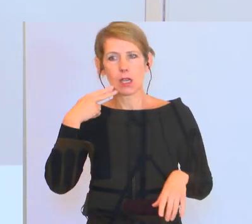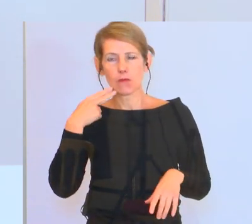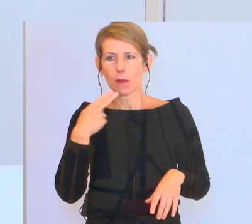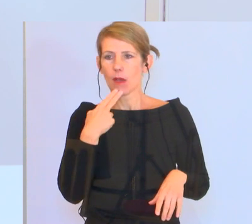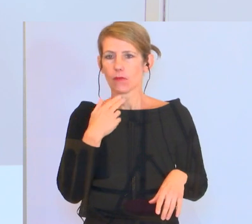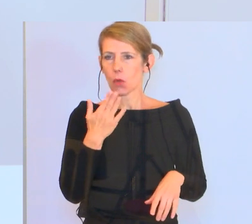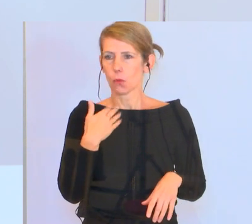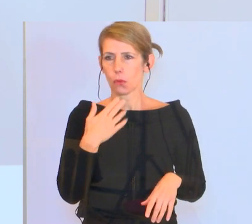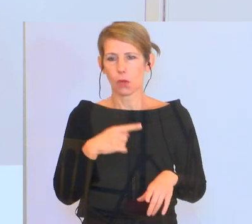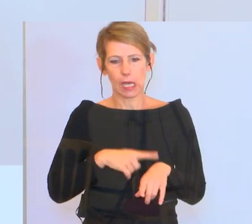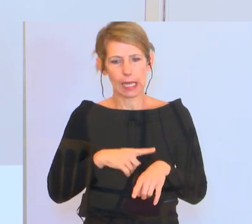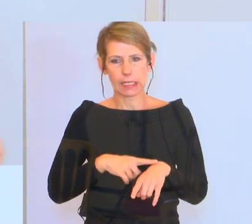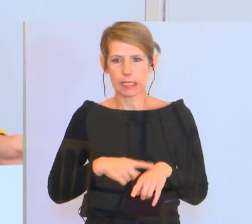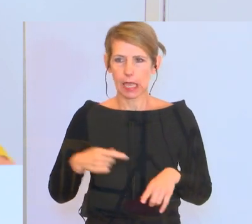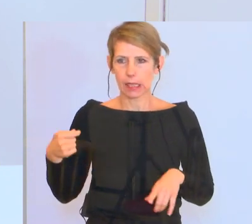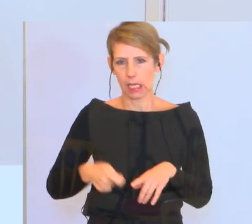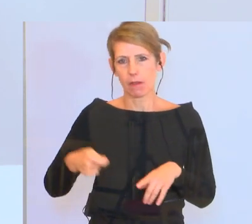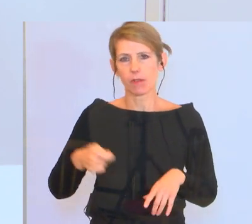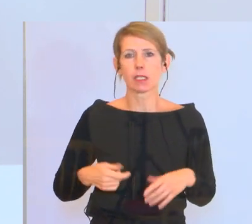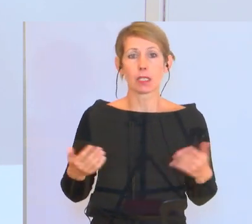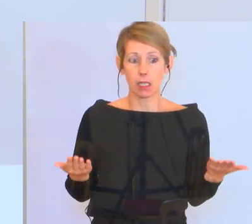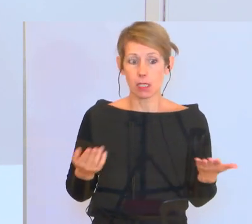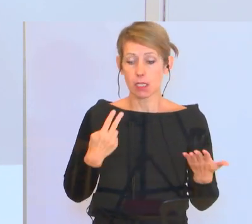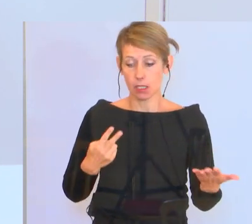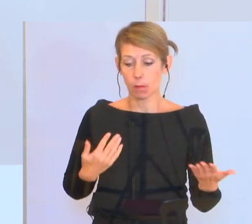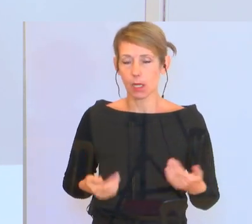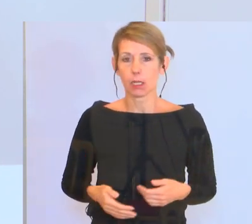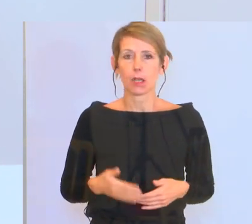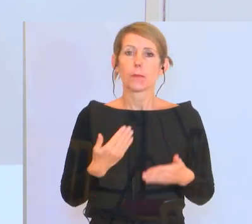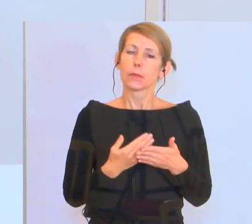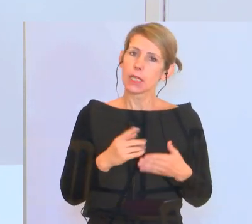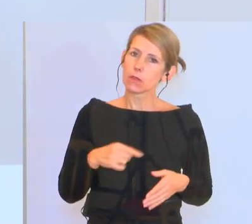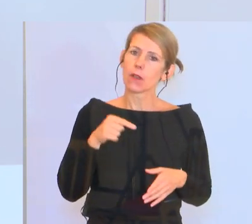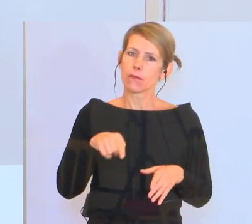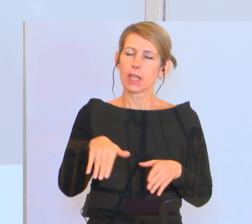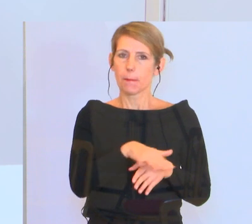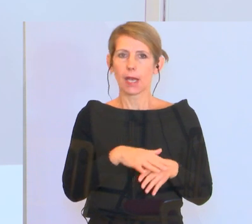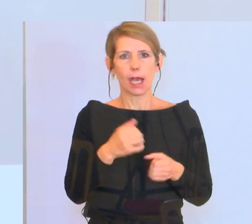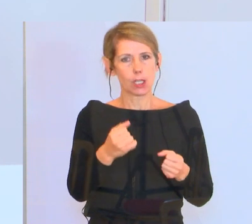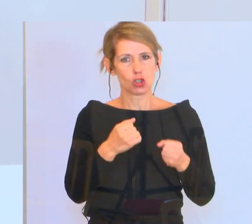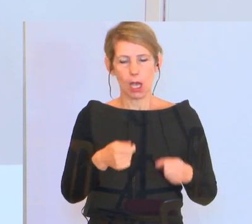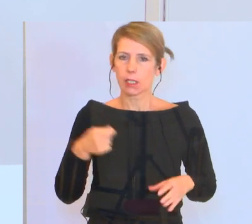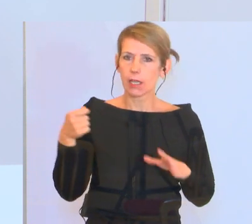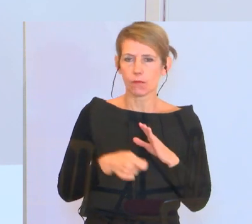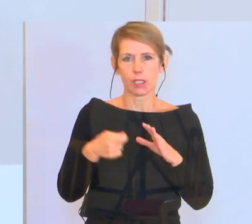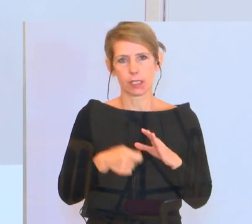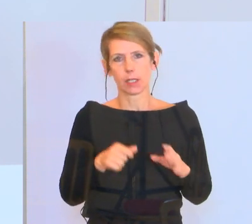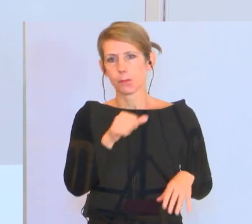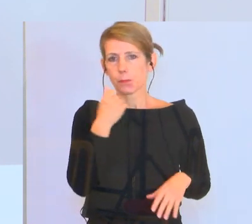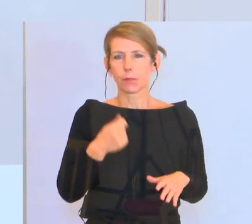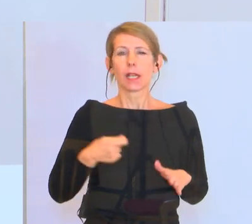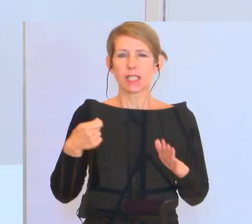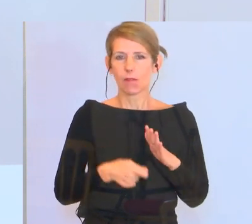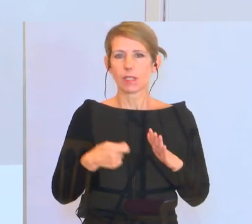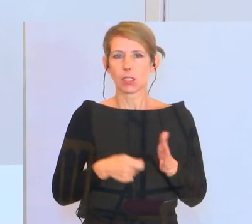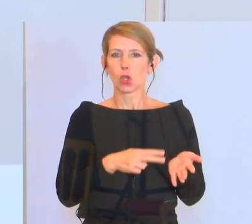rechtzeitig investiert haben. Deshalb investieren wir in diesen Bereich und die Investitionsprämie ist eines